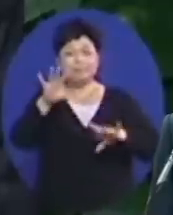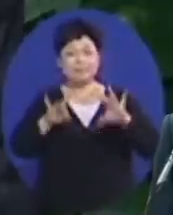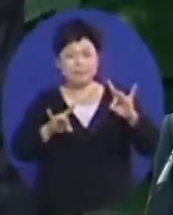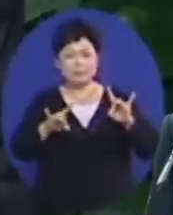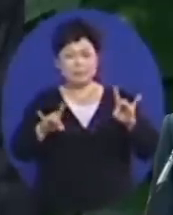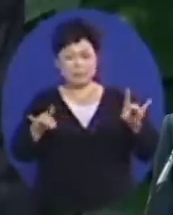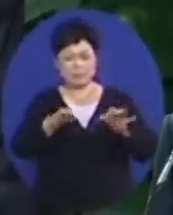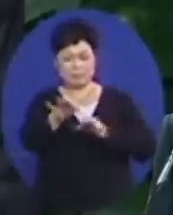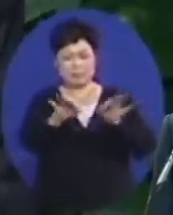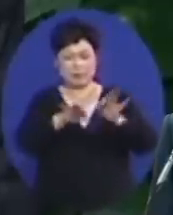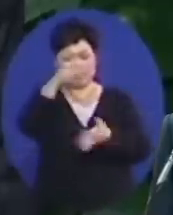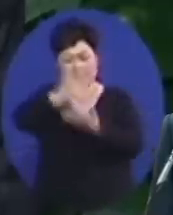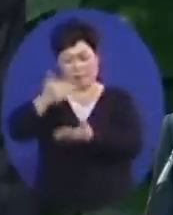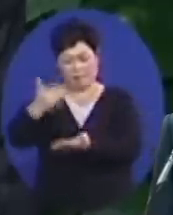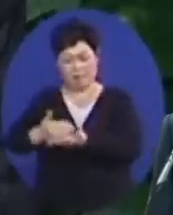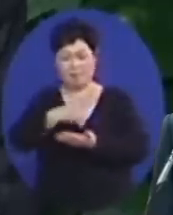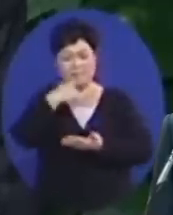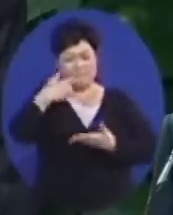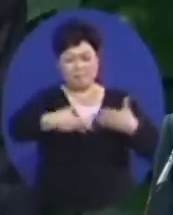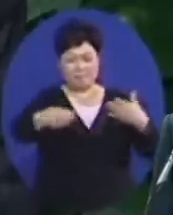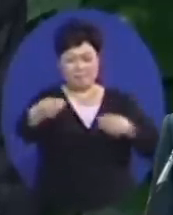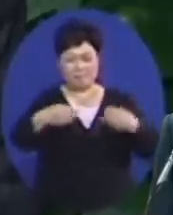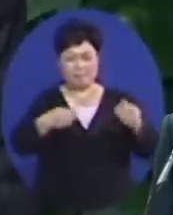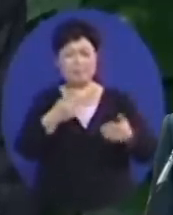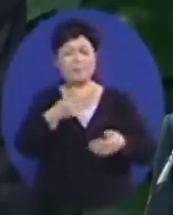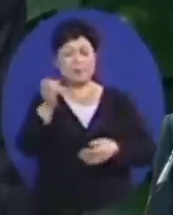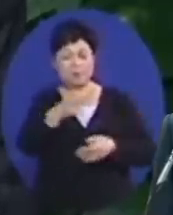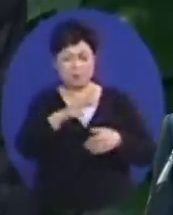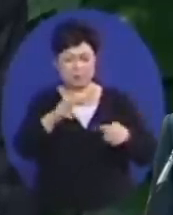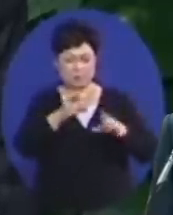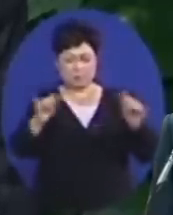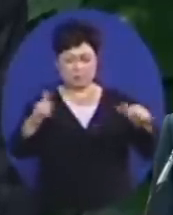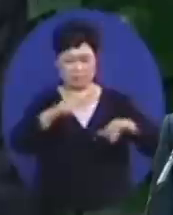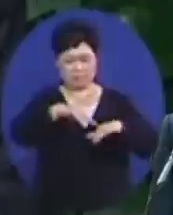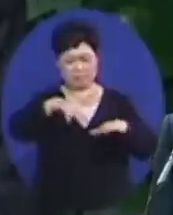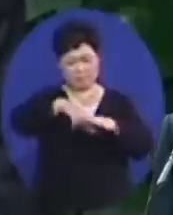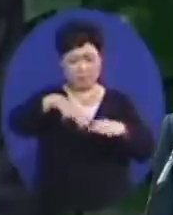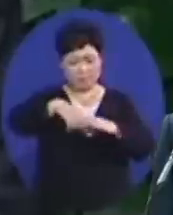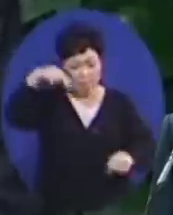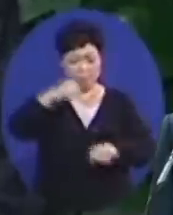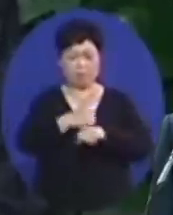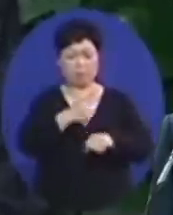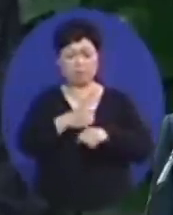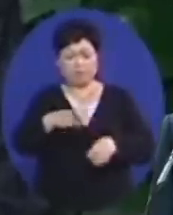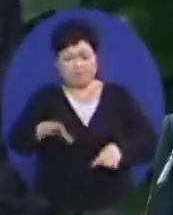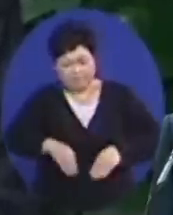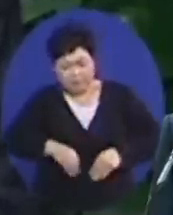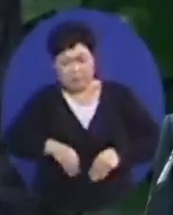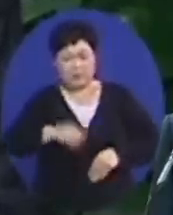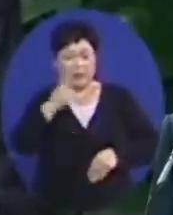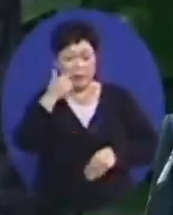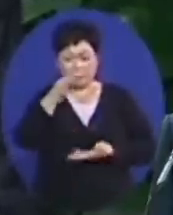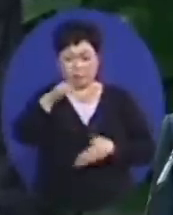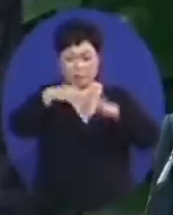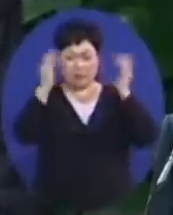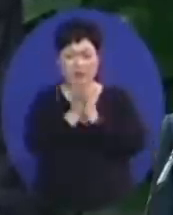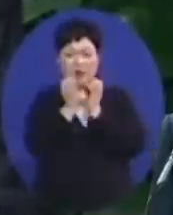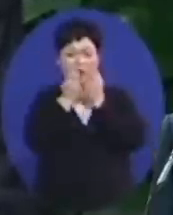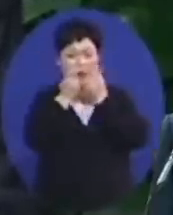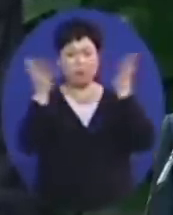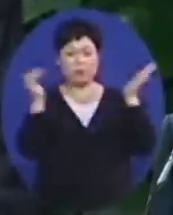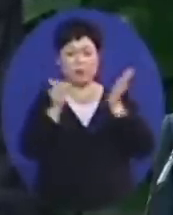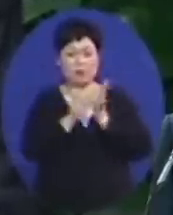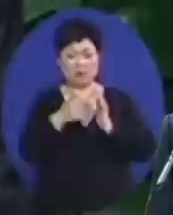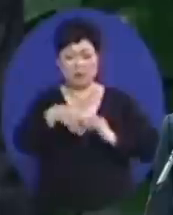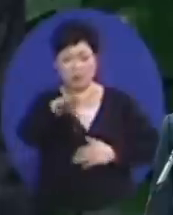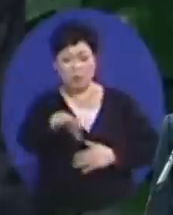닫고 빚쟁이들은 와글거리고 사람들은 헐벗고 굶주렸습니다. 그는 가져온 아버지의 재산 다 탕진하고 올 때 갈